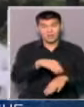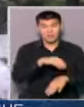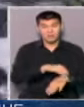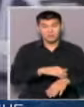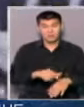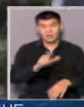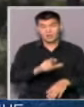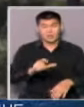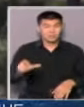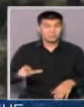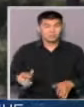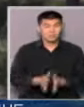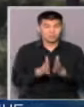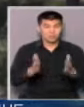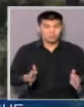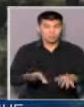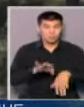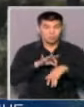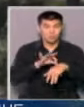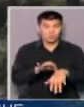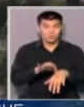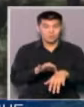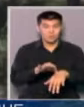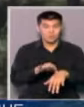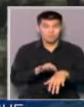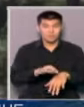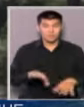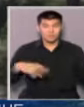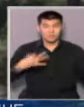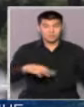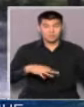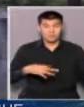әкімшіліктің азаматтарына, осыны өткізіп отырған мына домбырашы